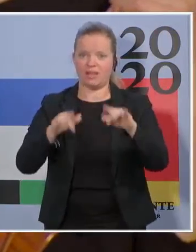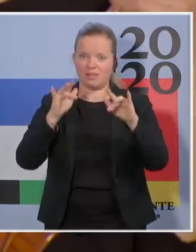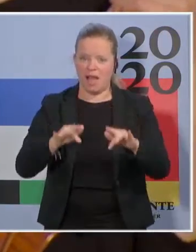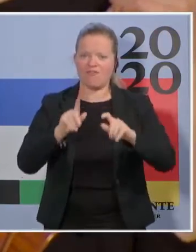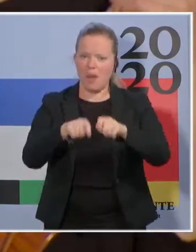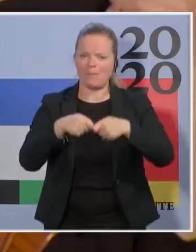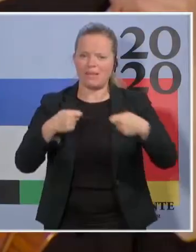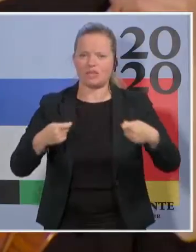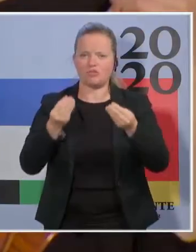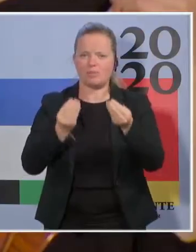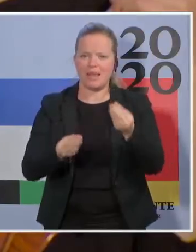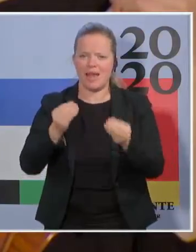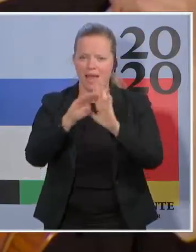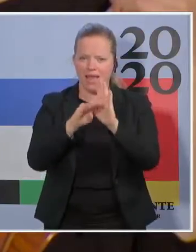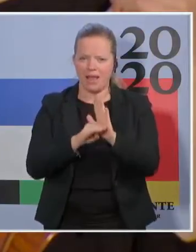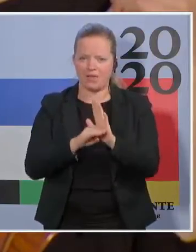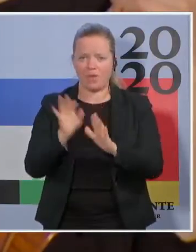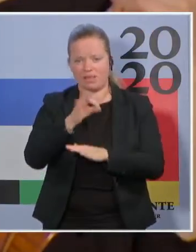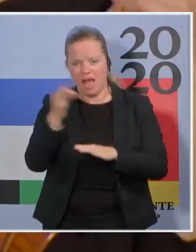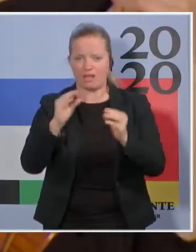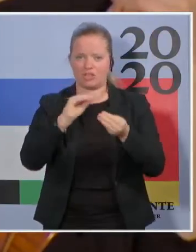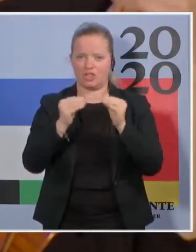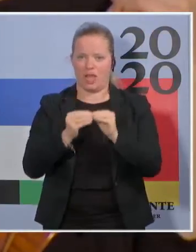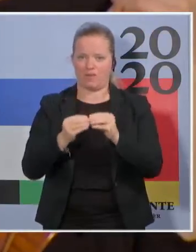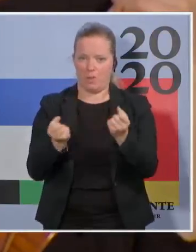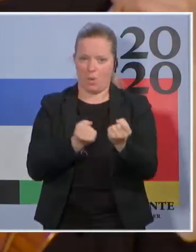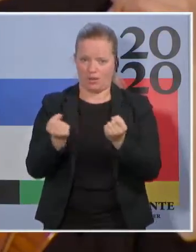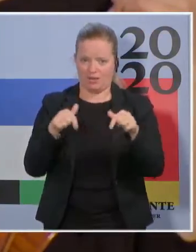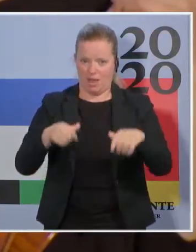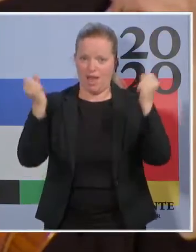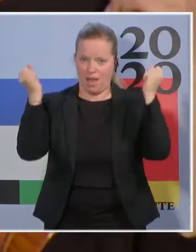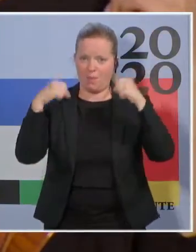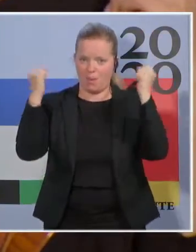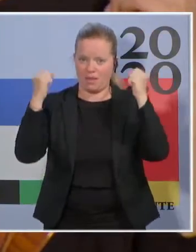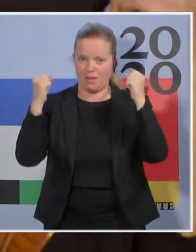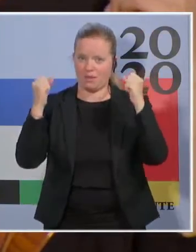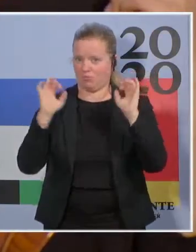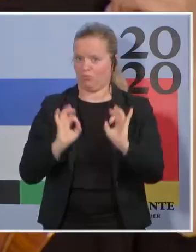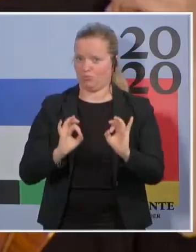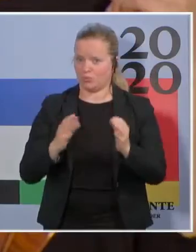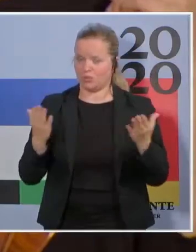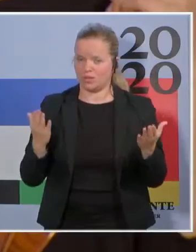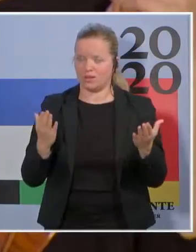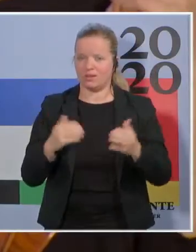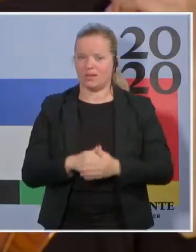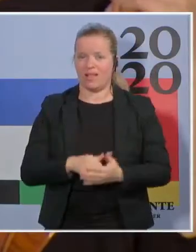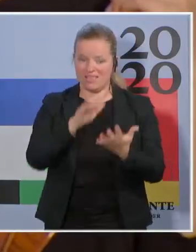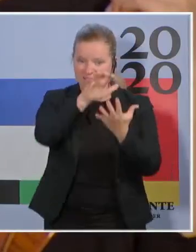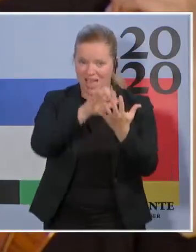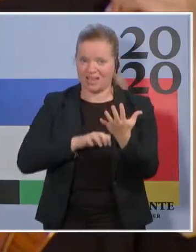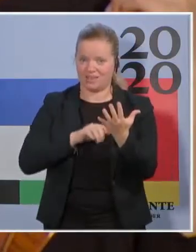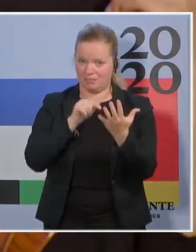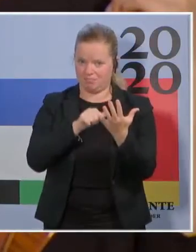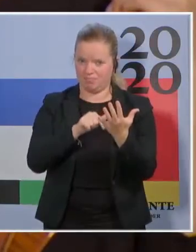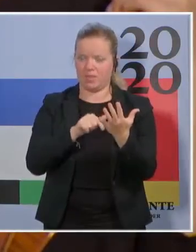Spielregel für das Tagesgeschäft, das politische dieser Republik erwiesen hat, der aber über diese